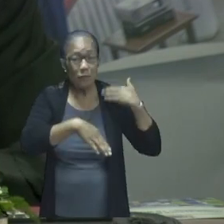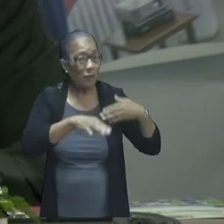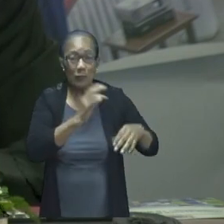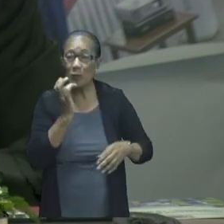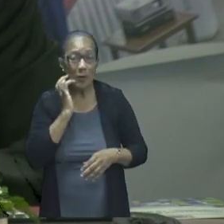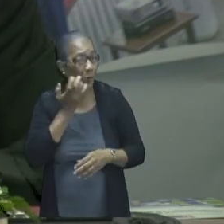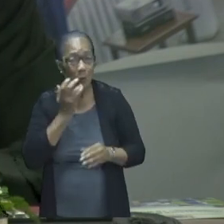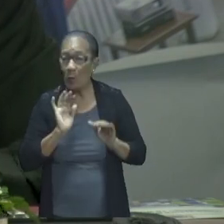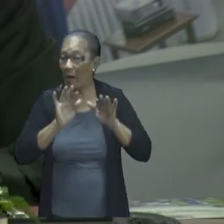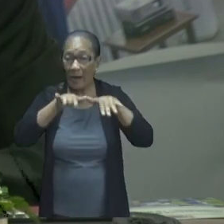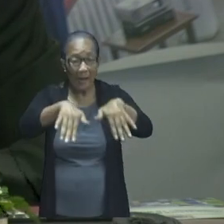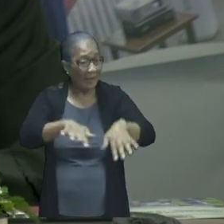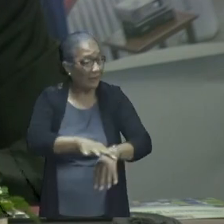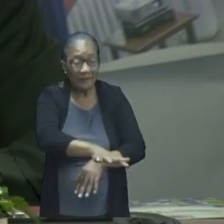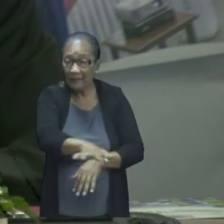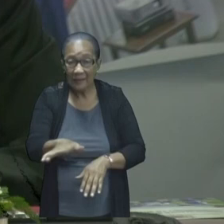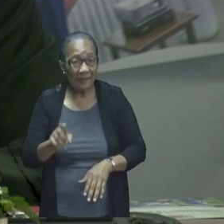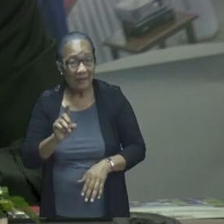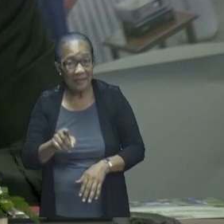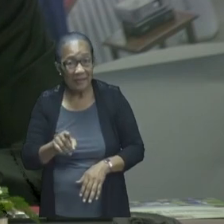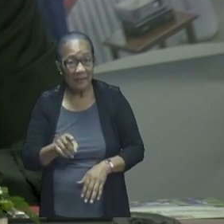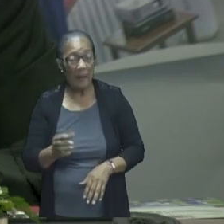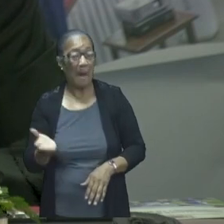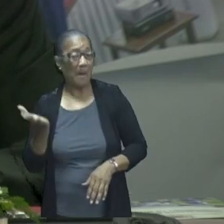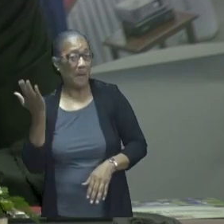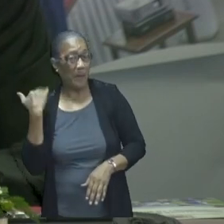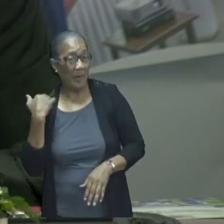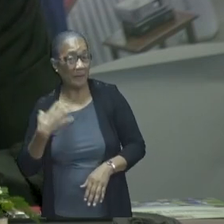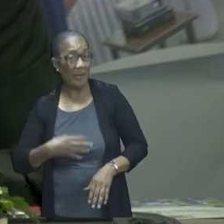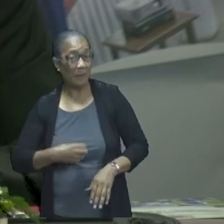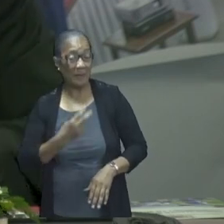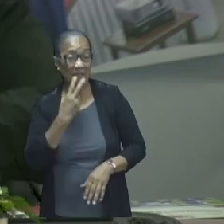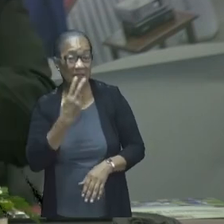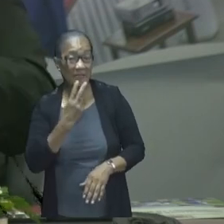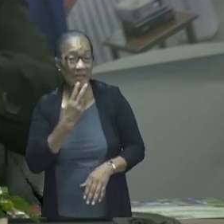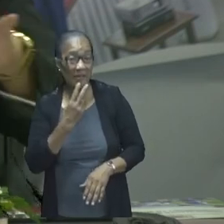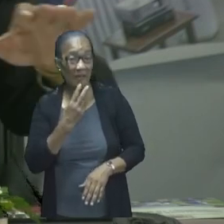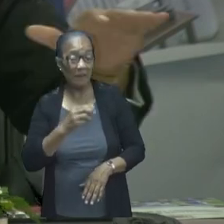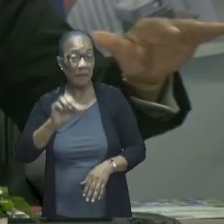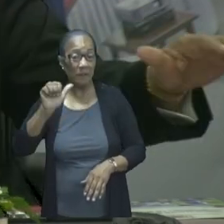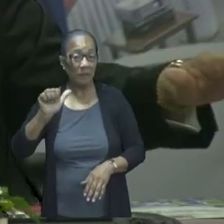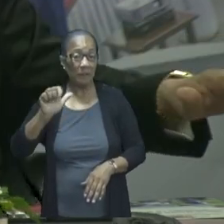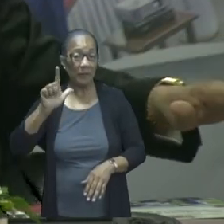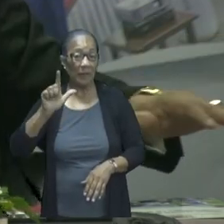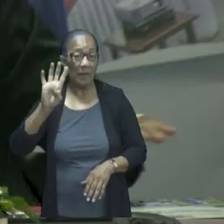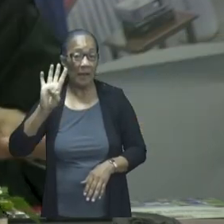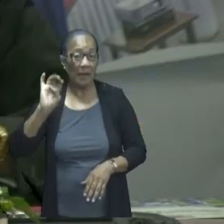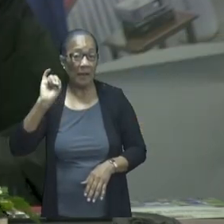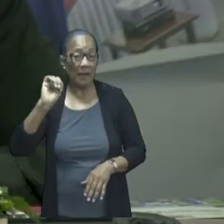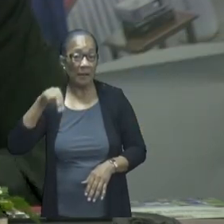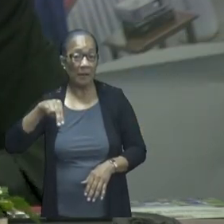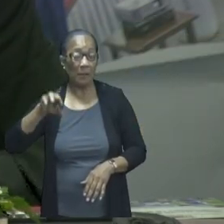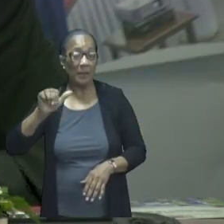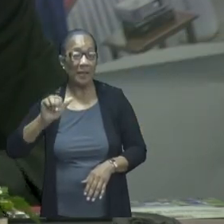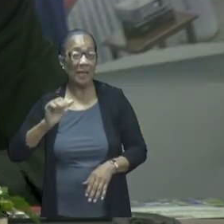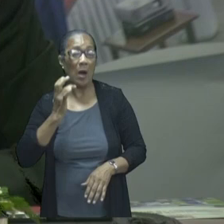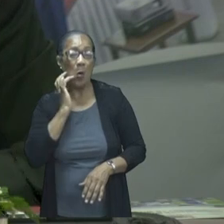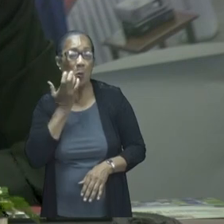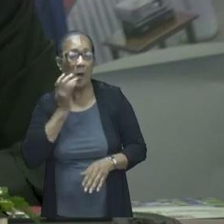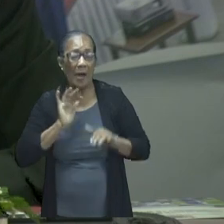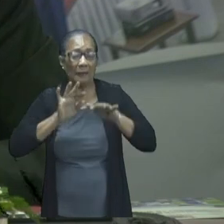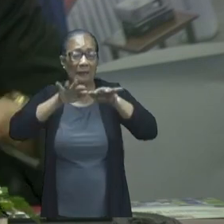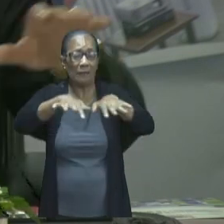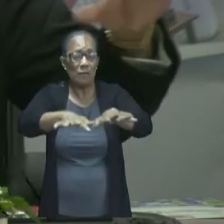onder water liep in een wij vormen een paar dagen geleden alpina alpina was volledig onder water